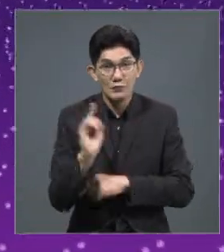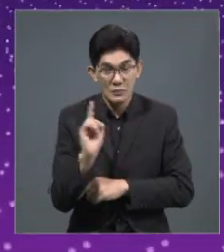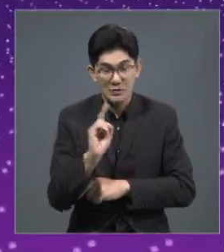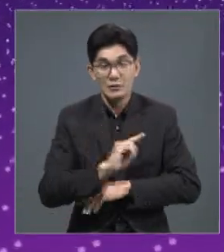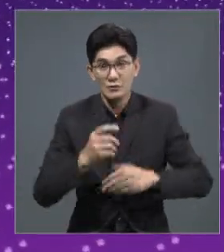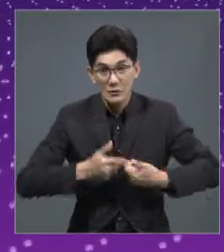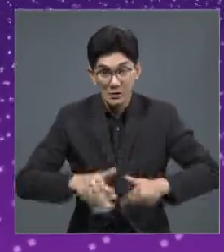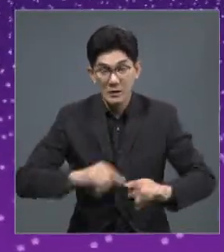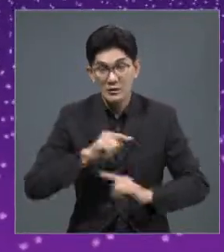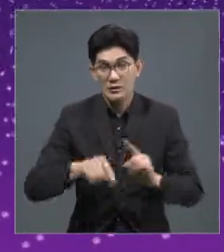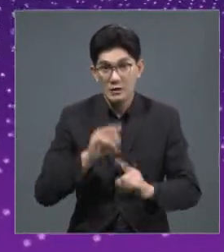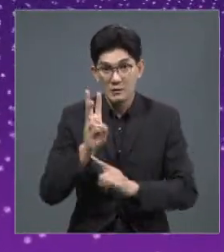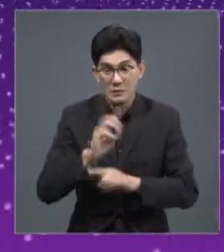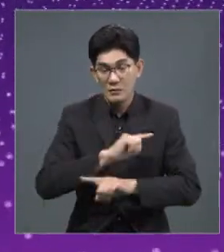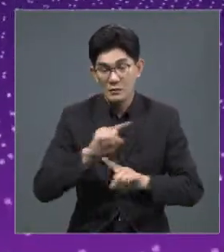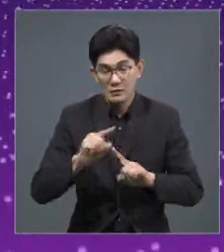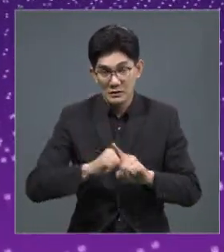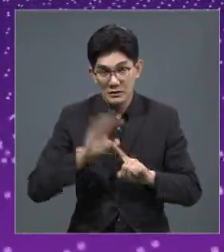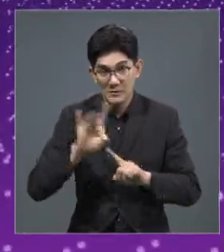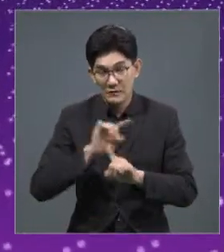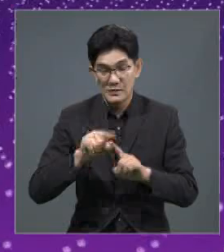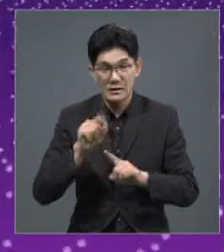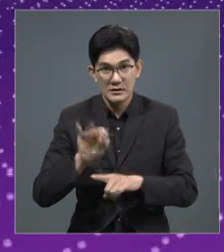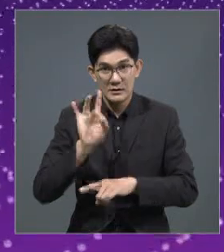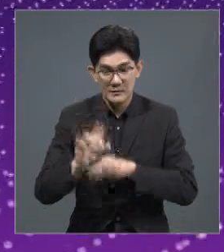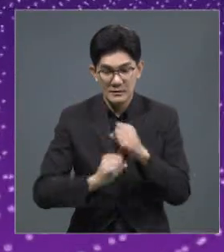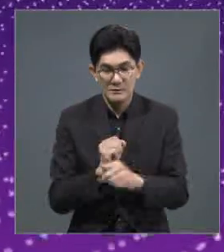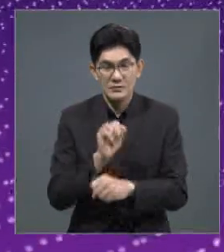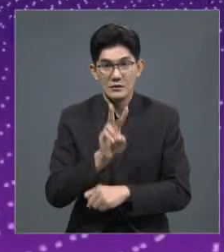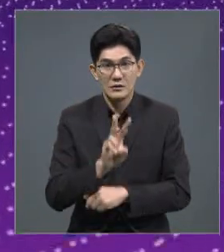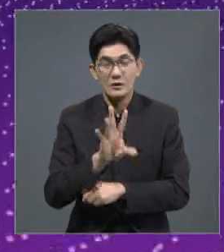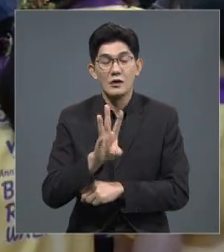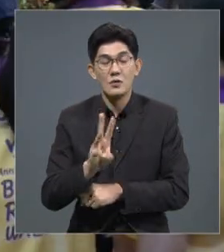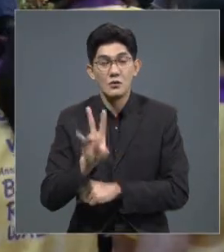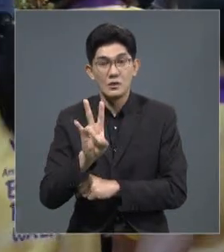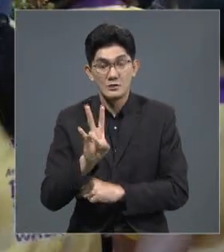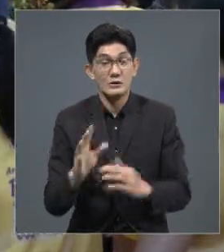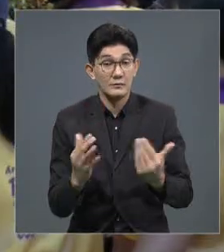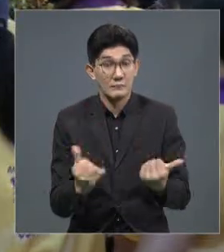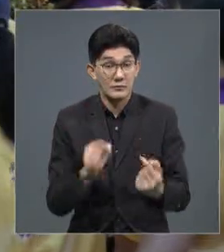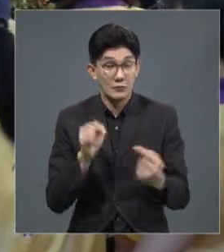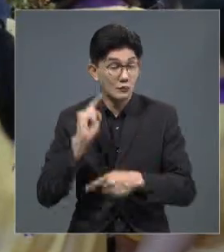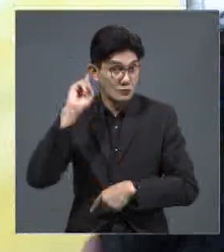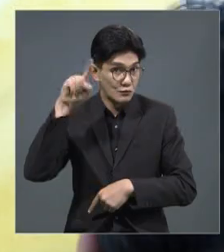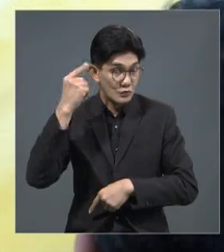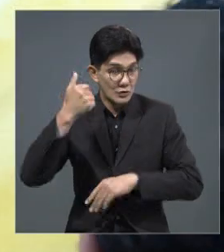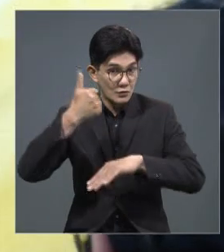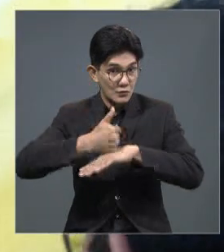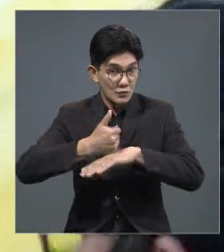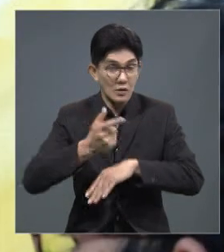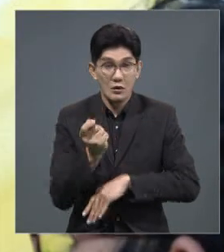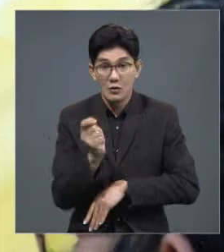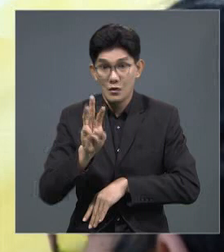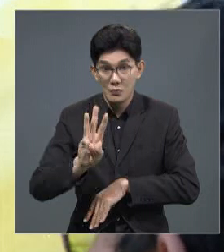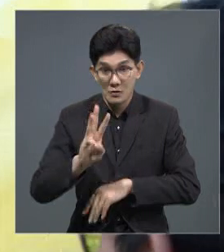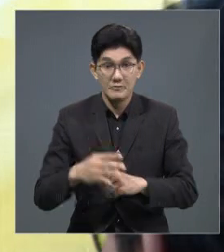เฉลิมพระชนพรรษา 6รอบ 28กรกฎาคม2567ครับโดยนางสาวศุภมาศอิสระภักดีรัฐมนตรีอว